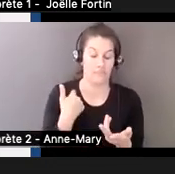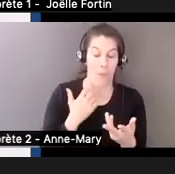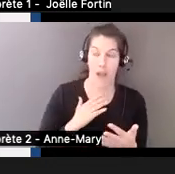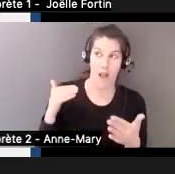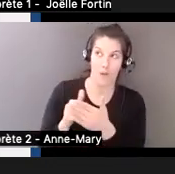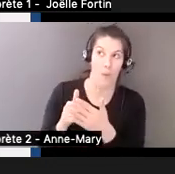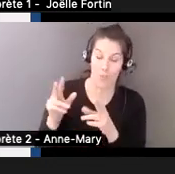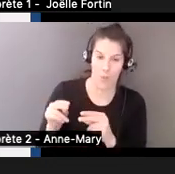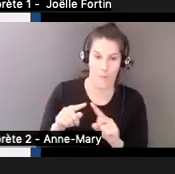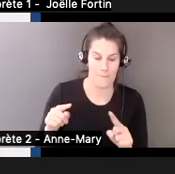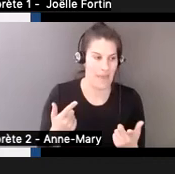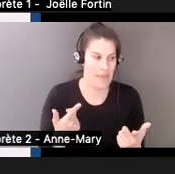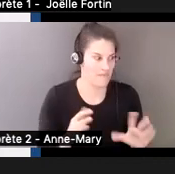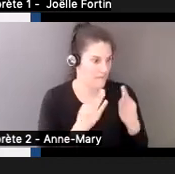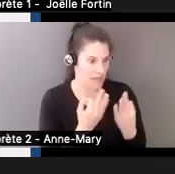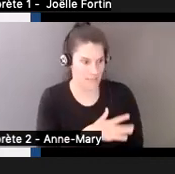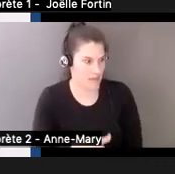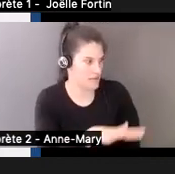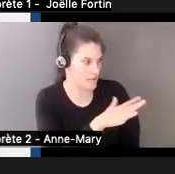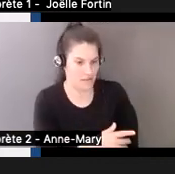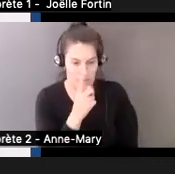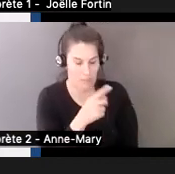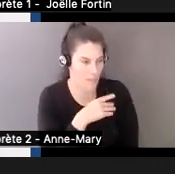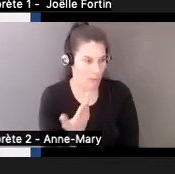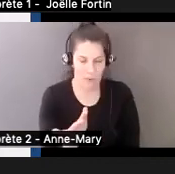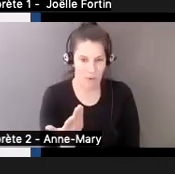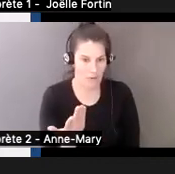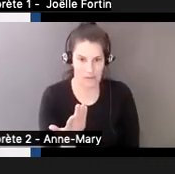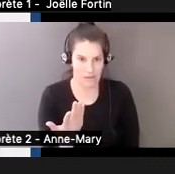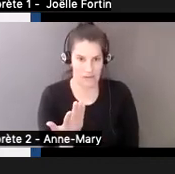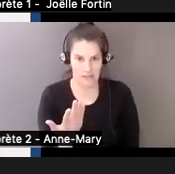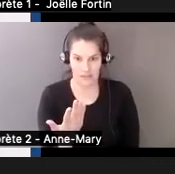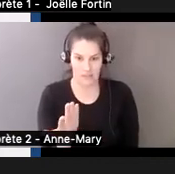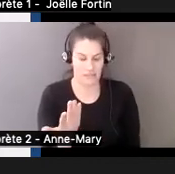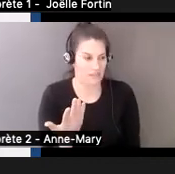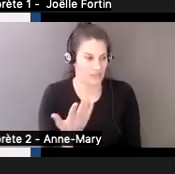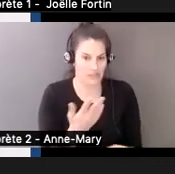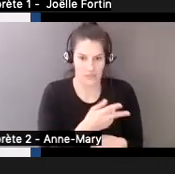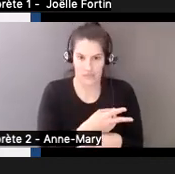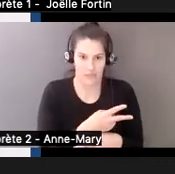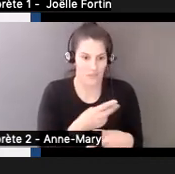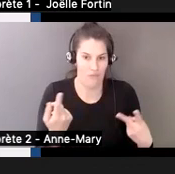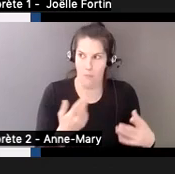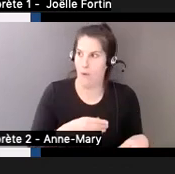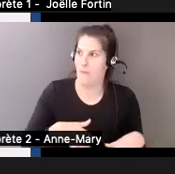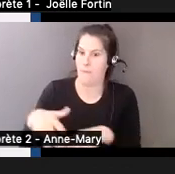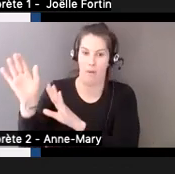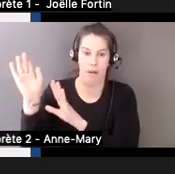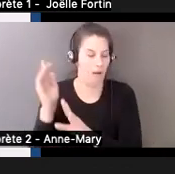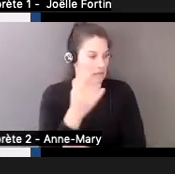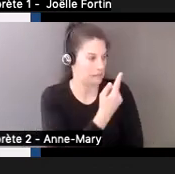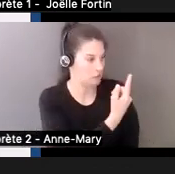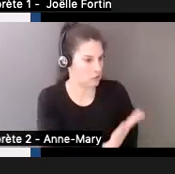côté famille, je trouve que je savais que c'était culpabilisant et c'était pas ce que je voulais pour mes enfants et mon mari. Je voulais qu'ils